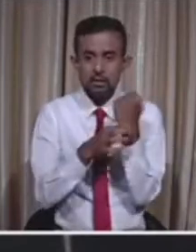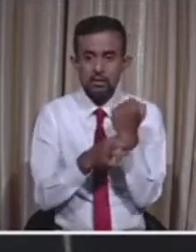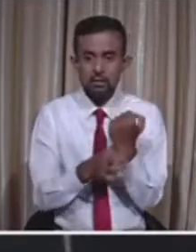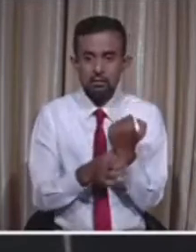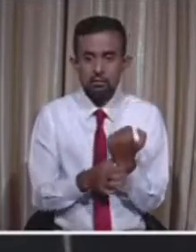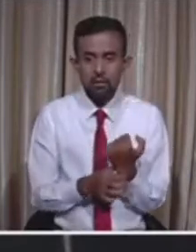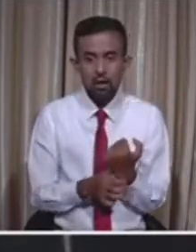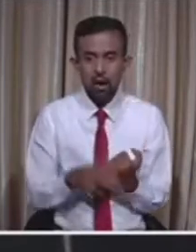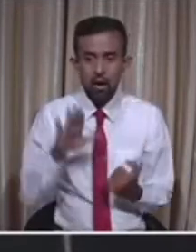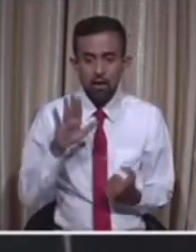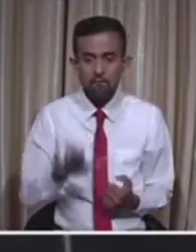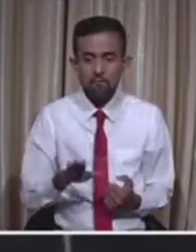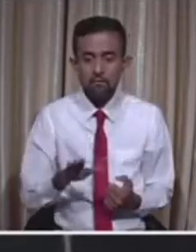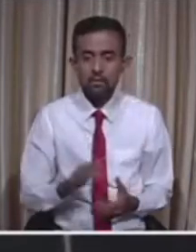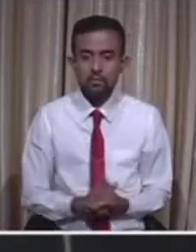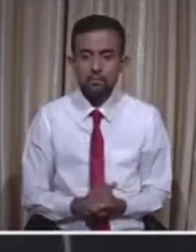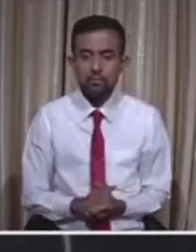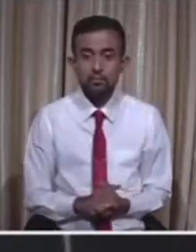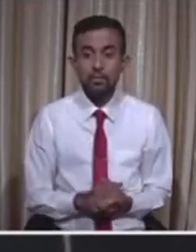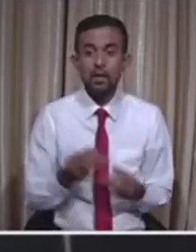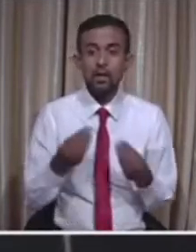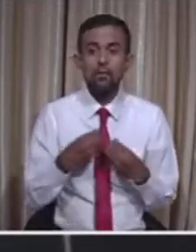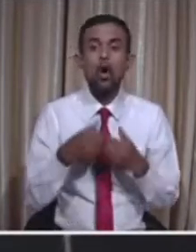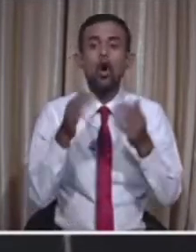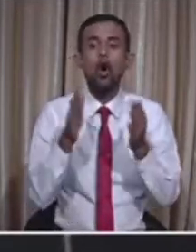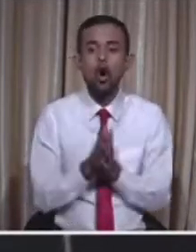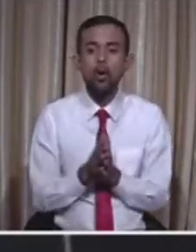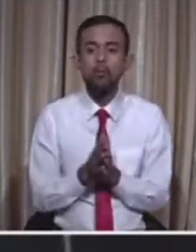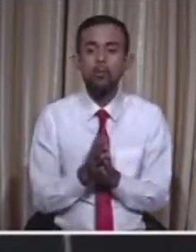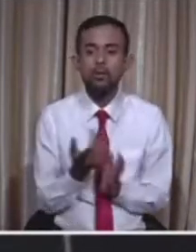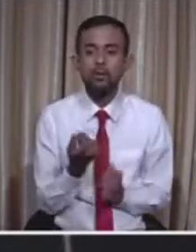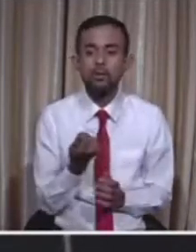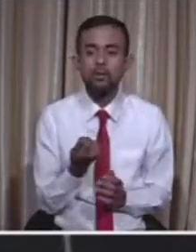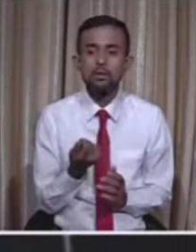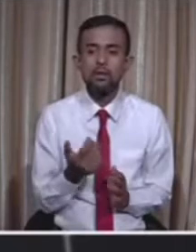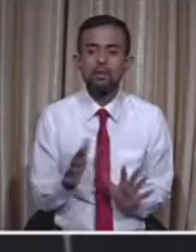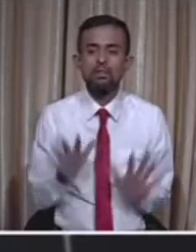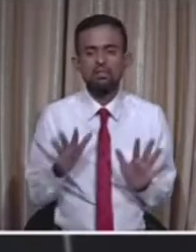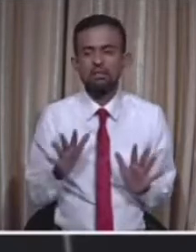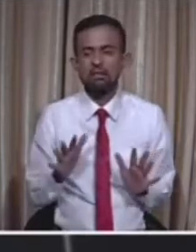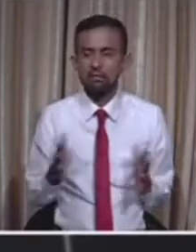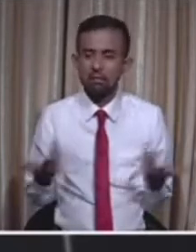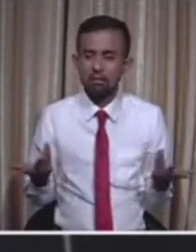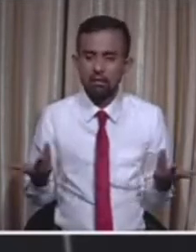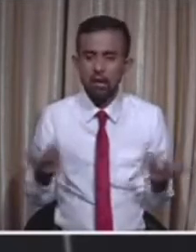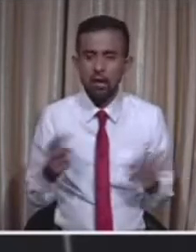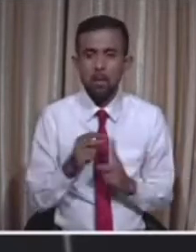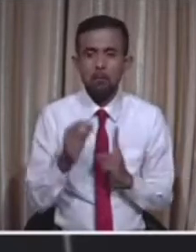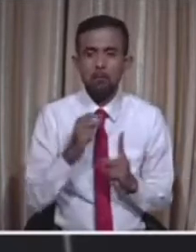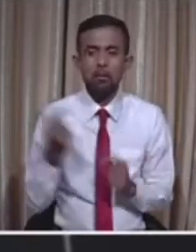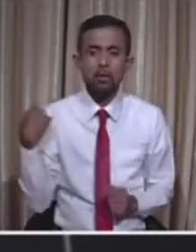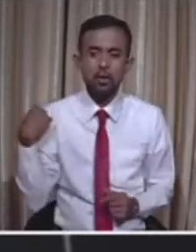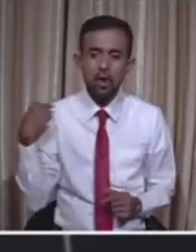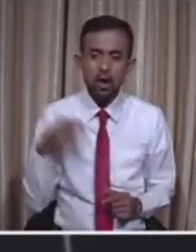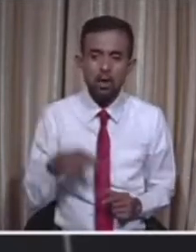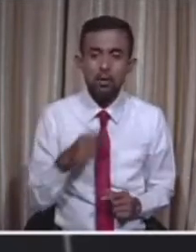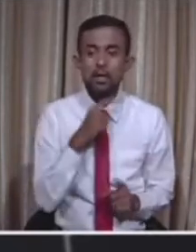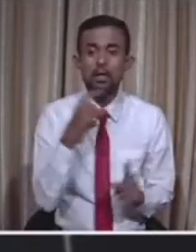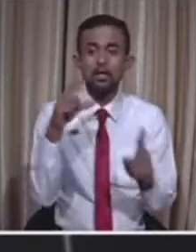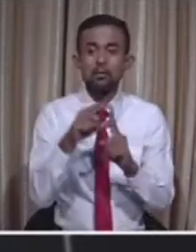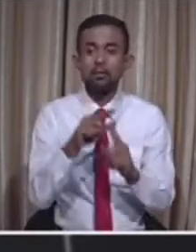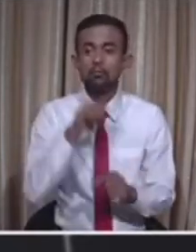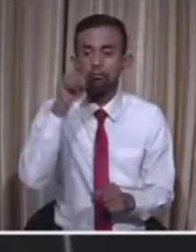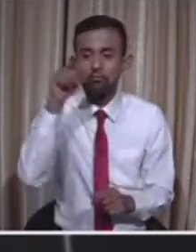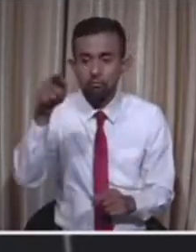තිබෙනවා. හැබැයි ඒ ලැබෙන මුළු දීමනාව ප්‍රමාණවත් වෙන්නේ නැහැ. මේ පාර්ලිමේන්තුවට ඇවිල්ලා දිස්ත්‍රික්කවලට